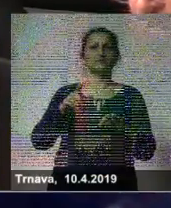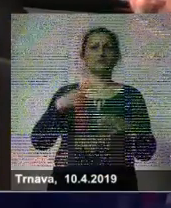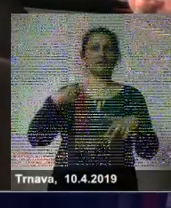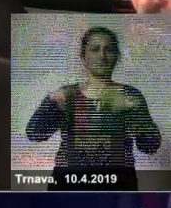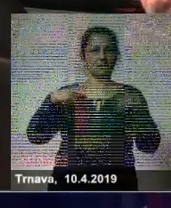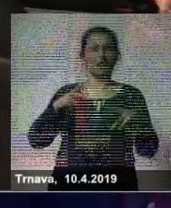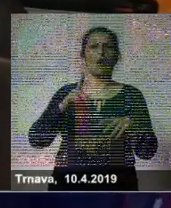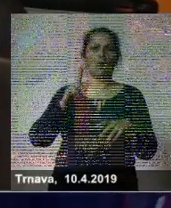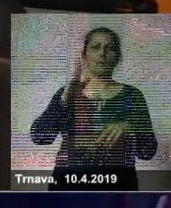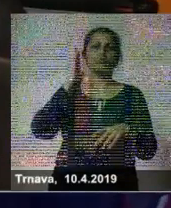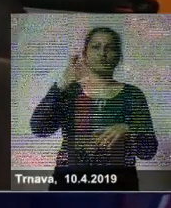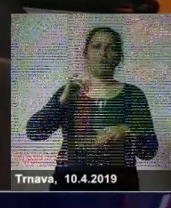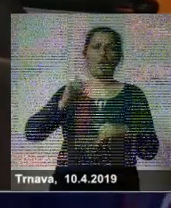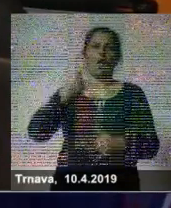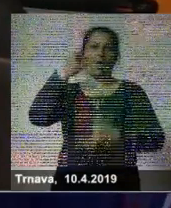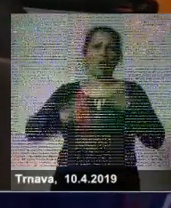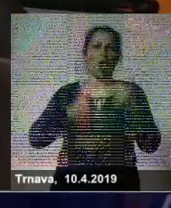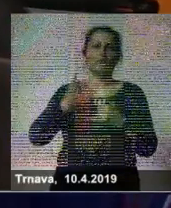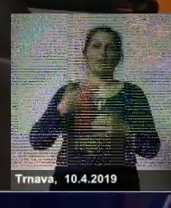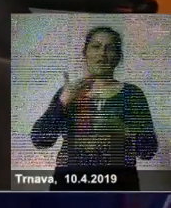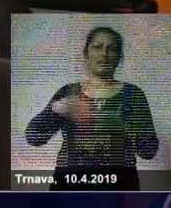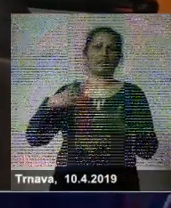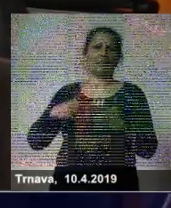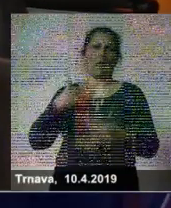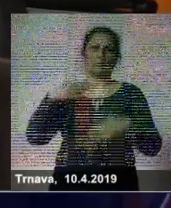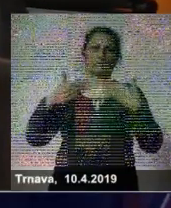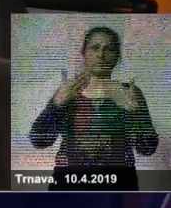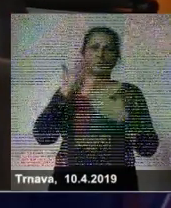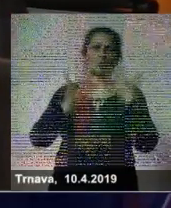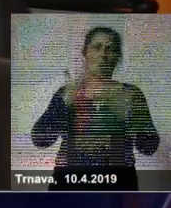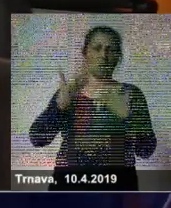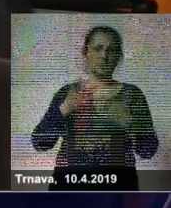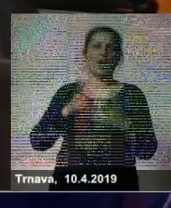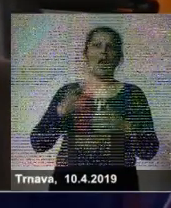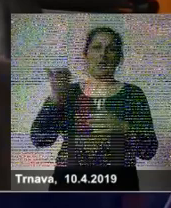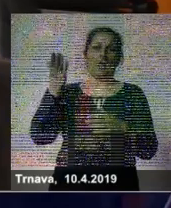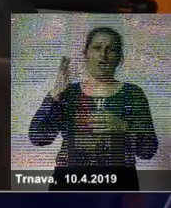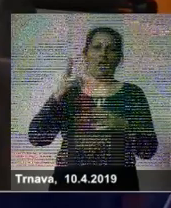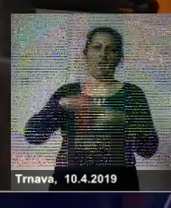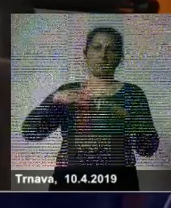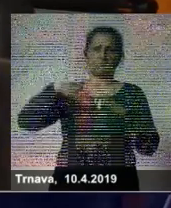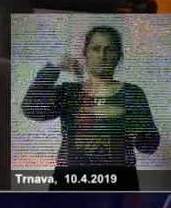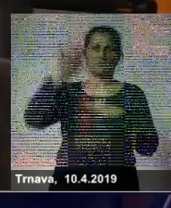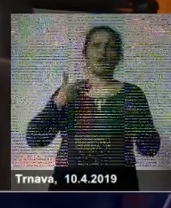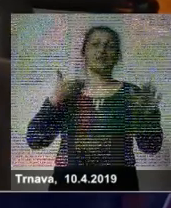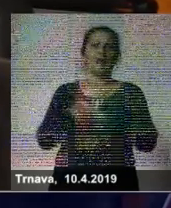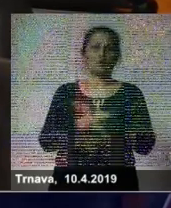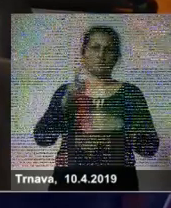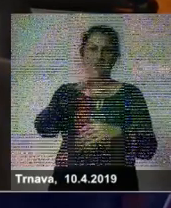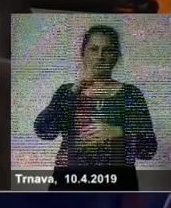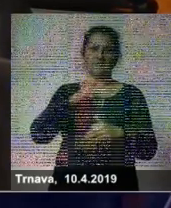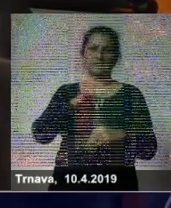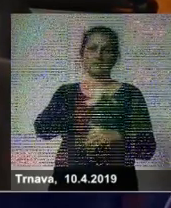prebiehať opakovanie, budeme preberať na ďalšej schôdzi nášho zastupiteľstva. 18. bodom schváleného programu je